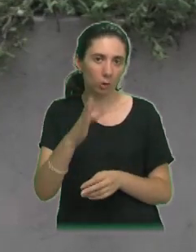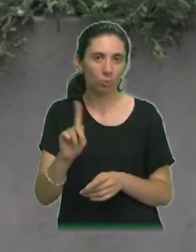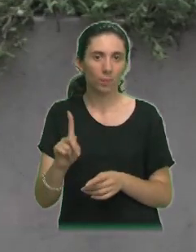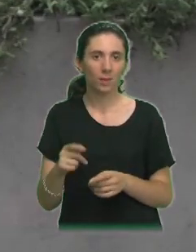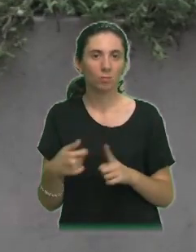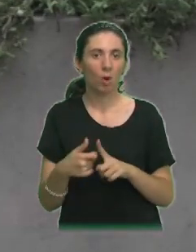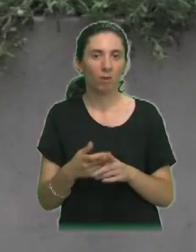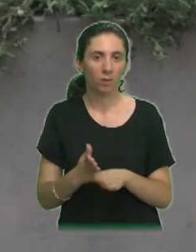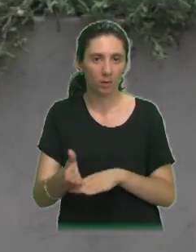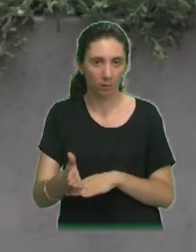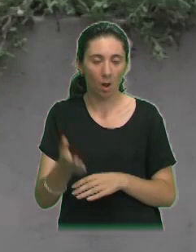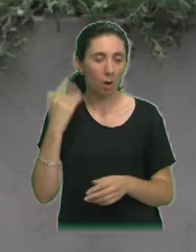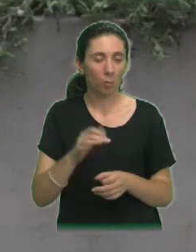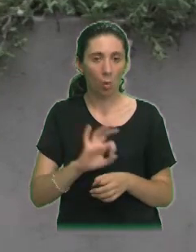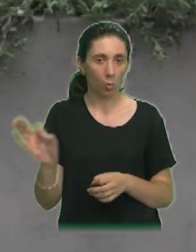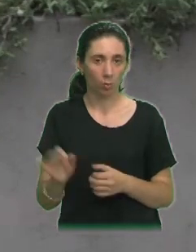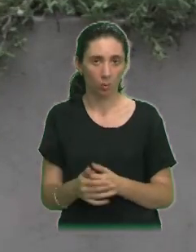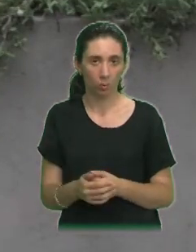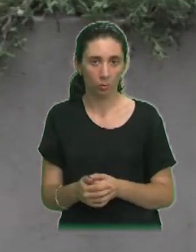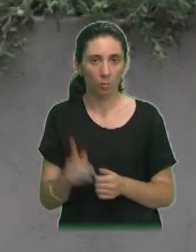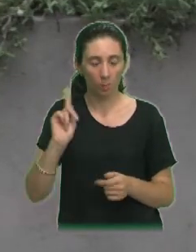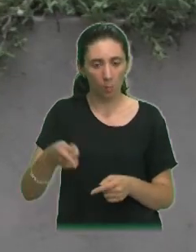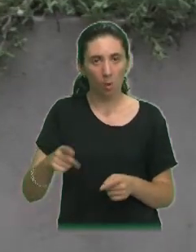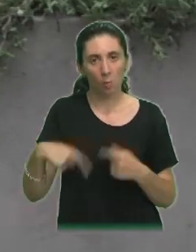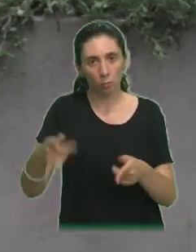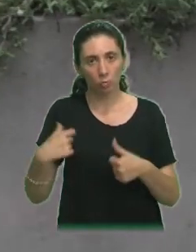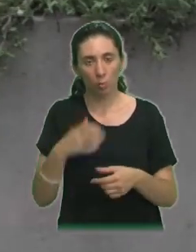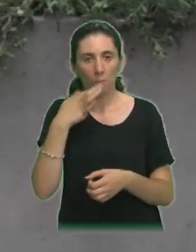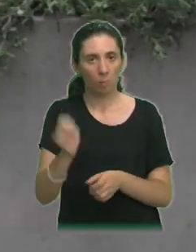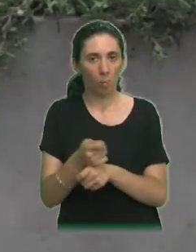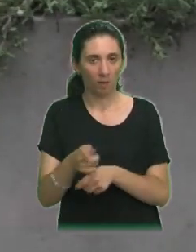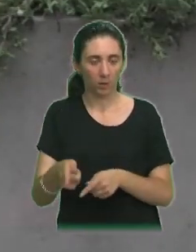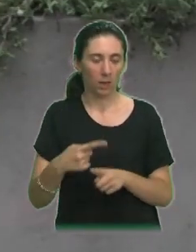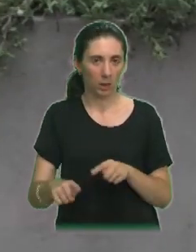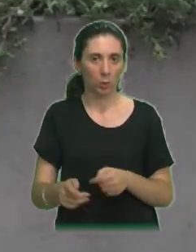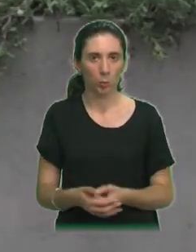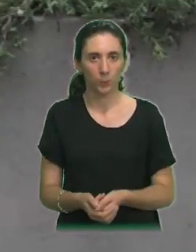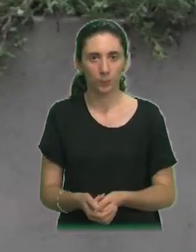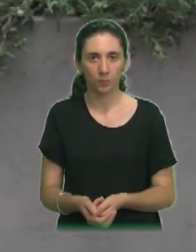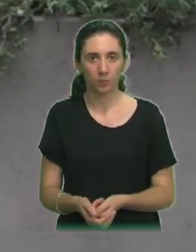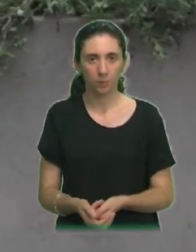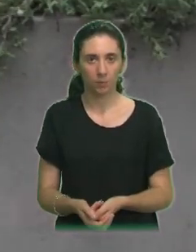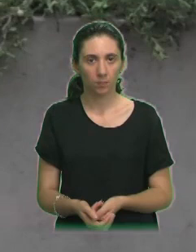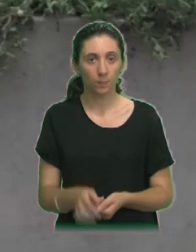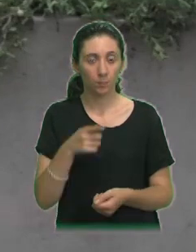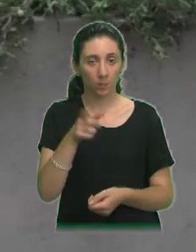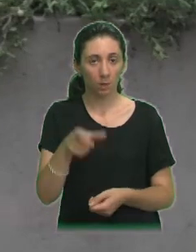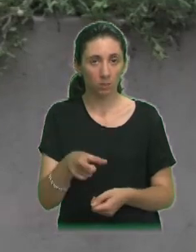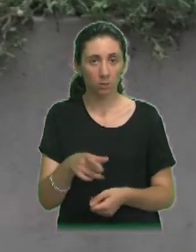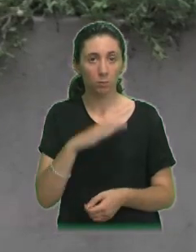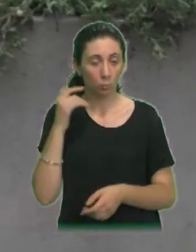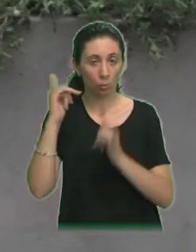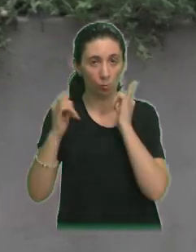za ulazak u prvu ligu, ali nažalost nismo prošli kvalifikacije. Tako da se moramo dogodine taj dio popraviti.